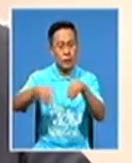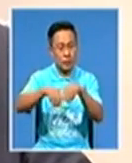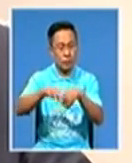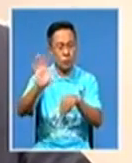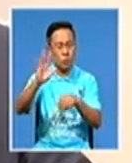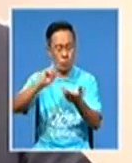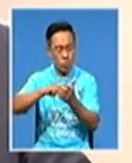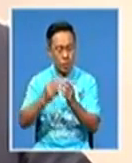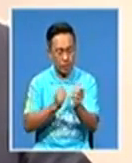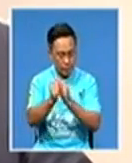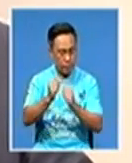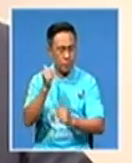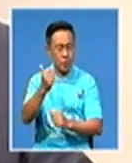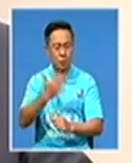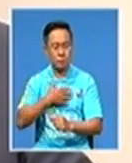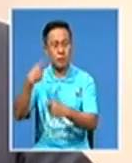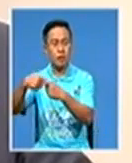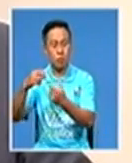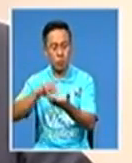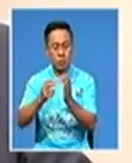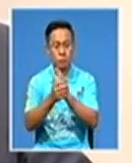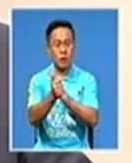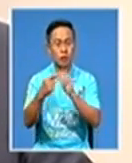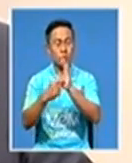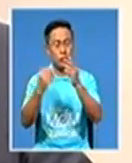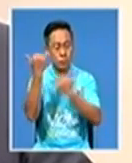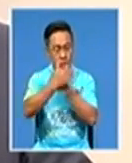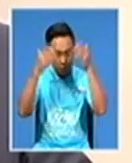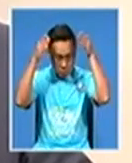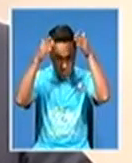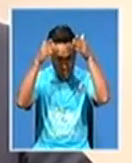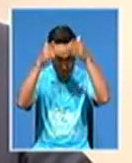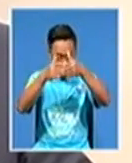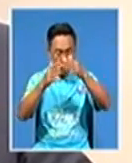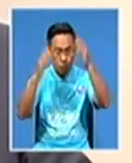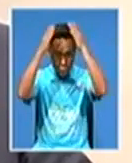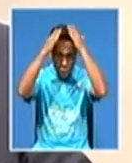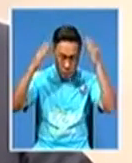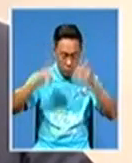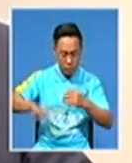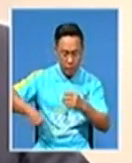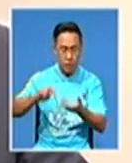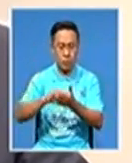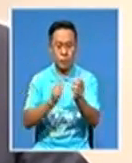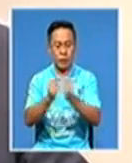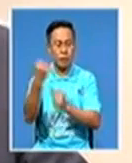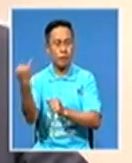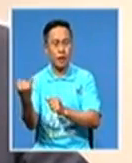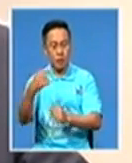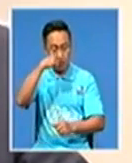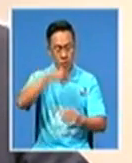เกิดใหม่ในภูมิภาคนี้ได้นะฮะไม่ว่าจะเป็นอินโดนีเซียเวียดนามกัมพูชาอะไรก็ตามเขายัง